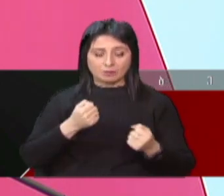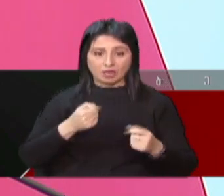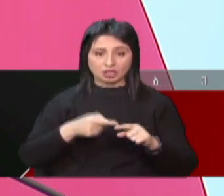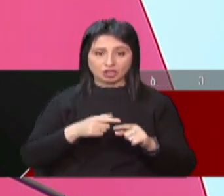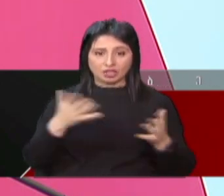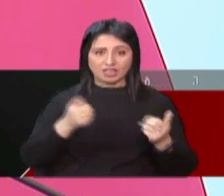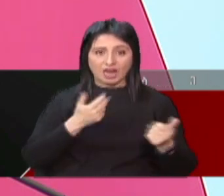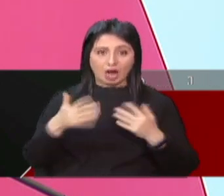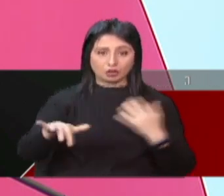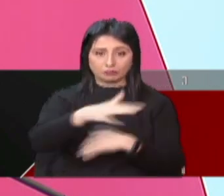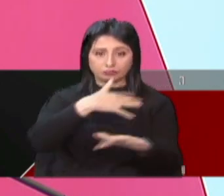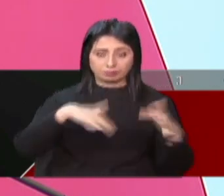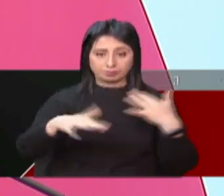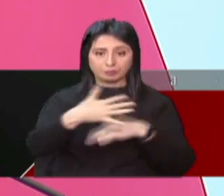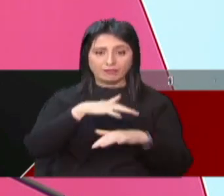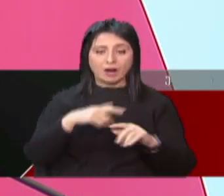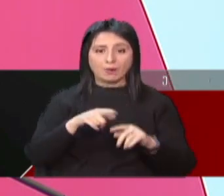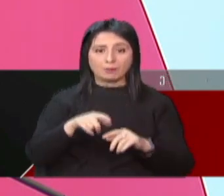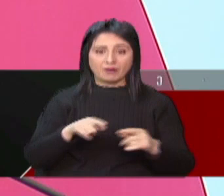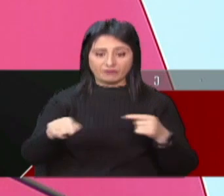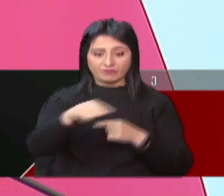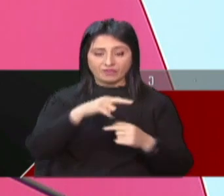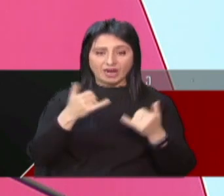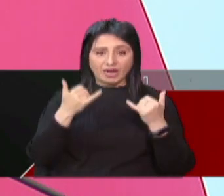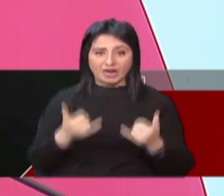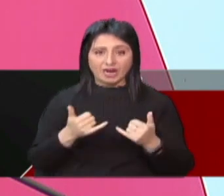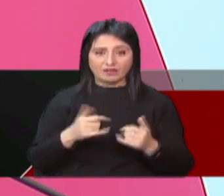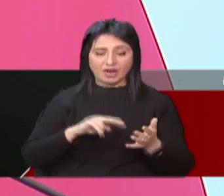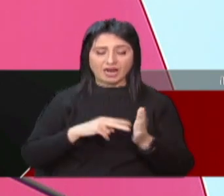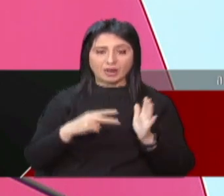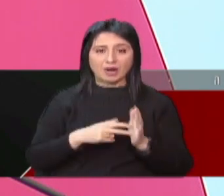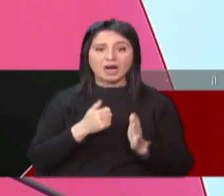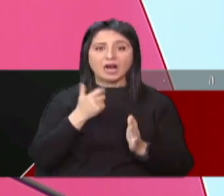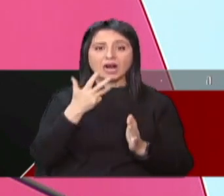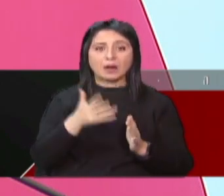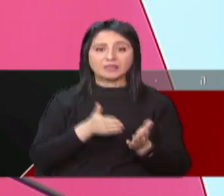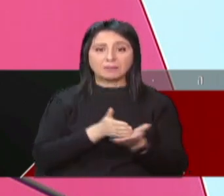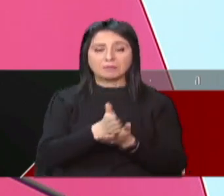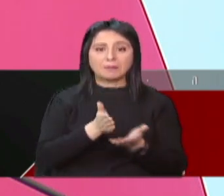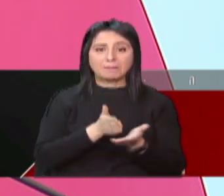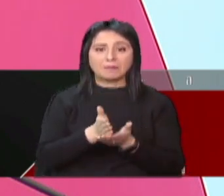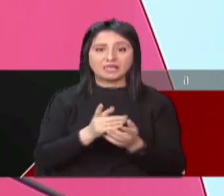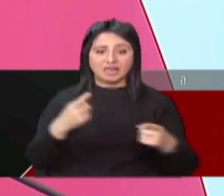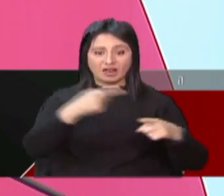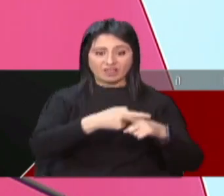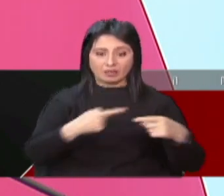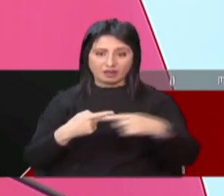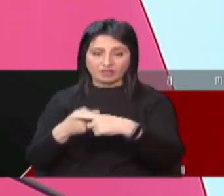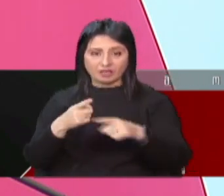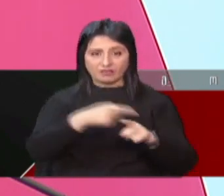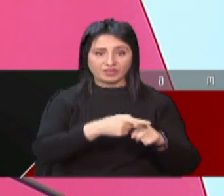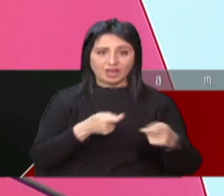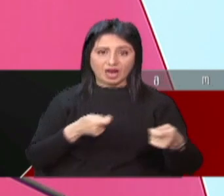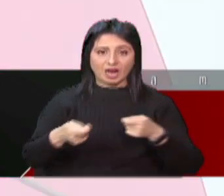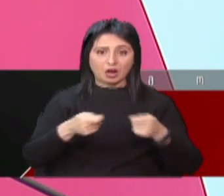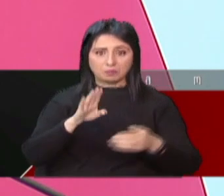ავტოტრანსპორტის დიდი რაოდენობა იყრის თავს. Ამ კვანძის ამჟამინდელი გეგმარებით რამდენიმე მიმართულების კვეთა ხდება